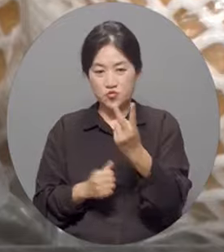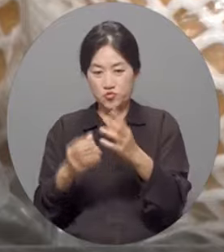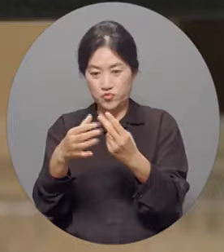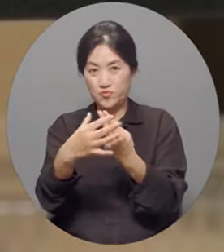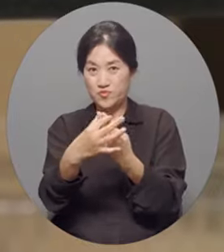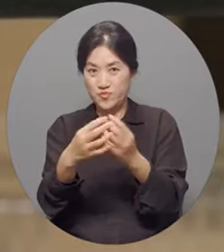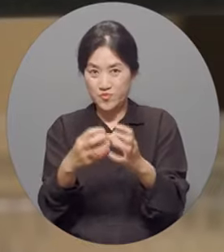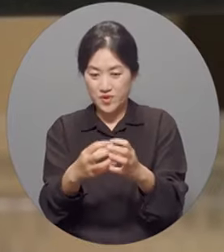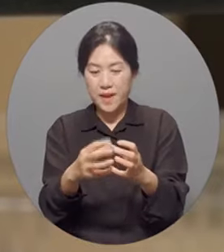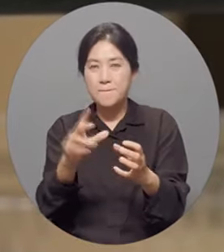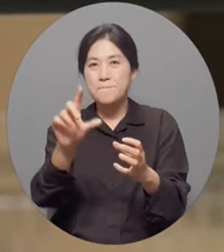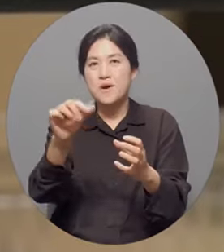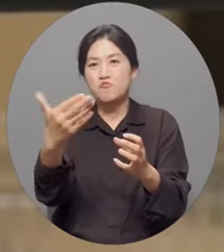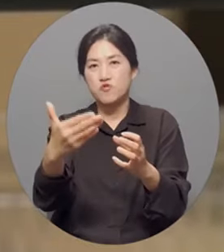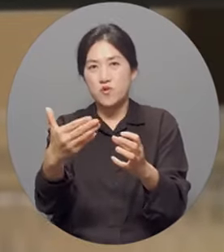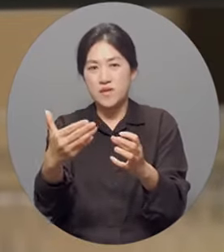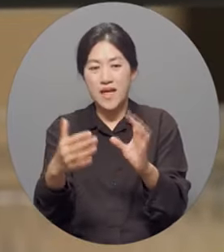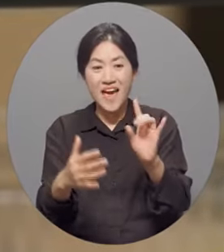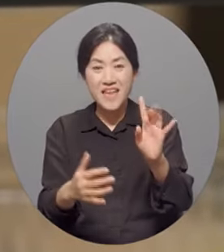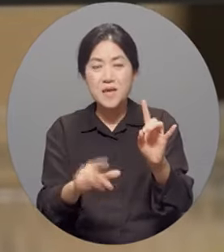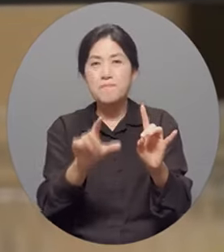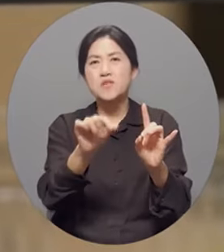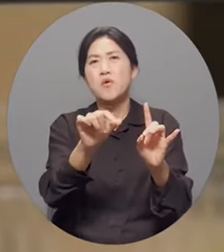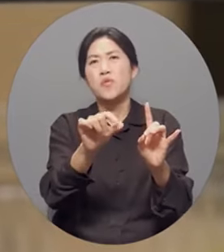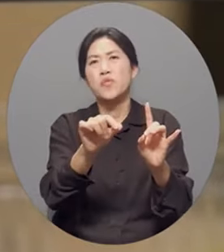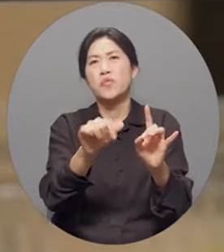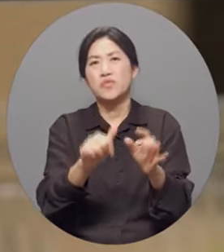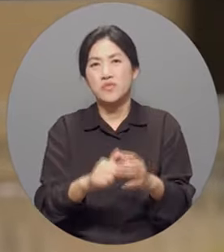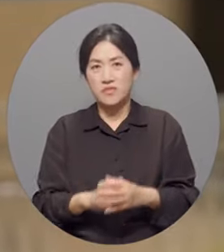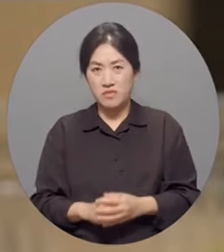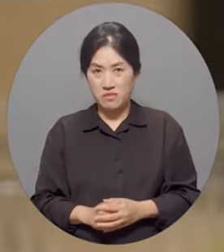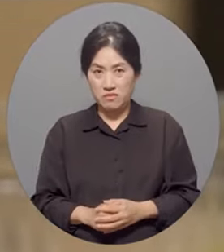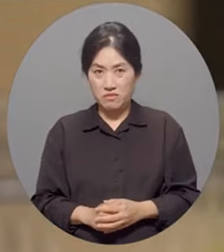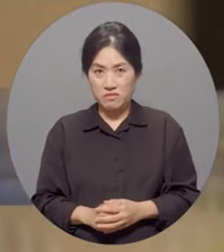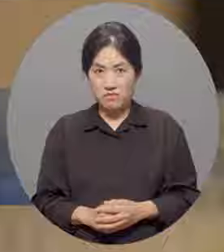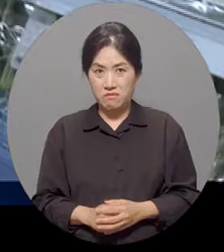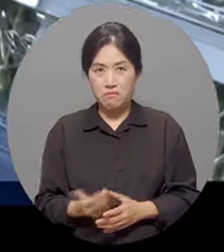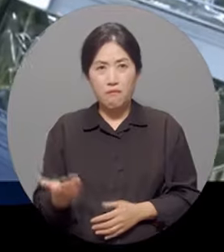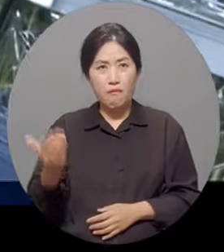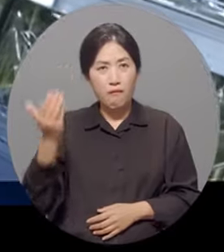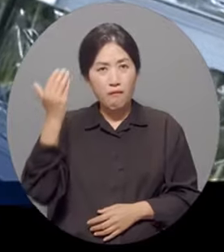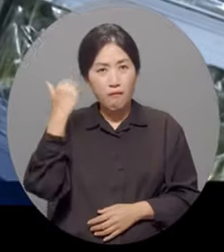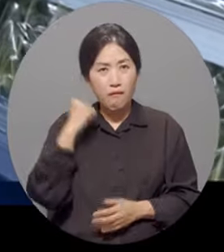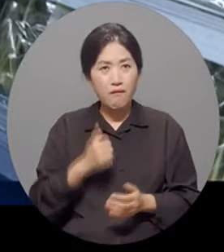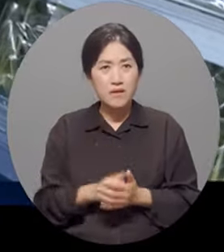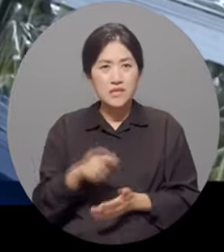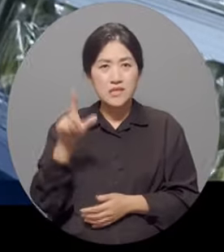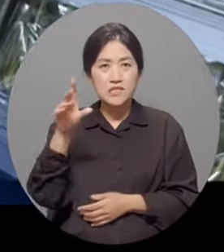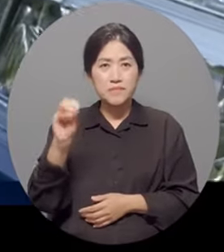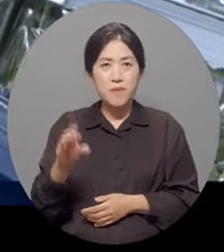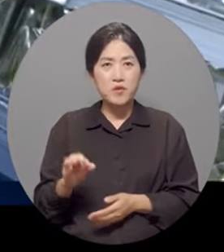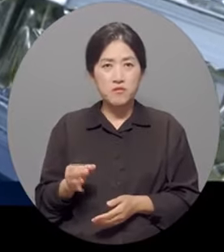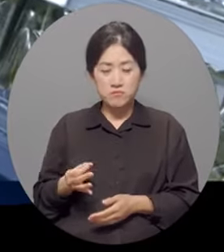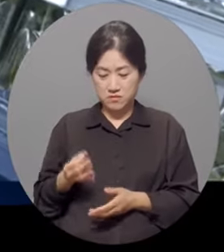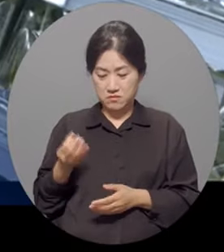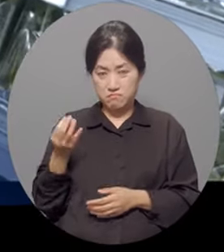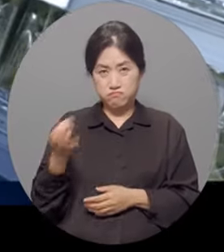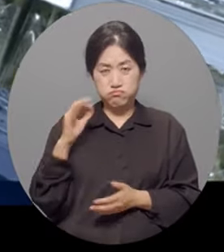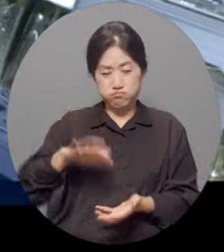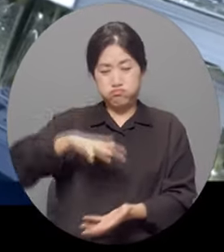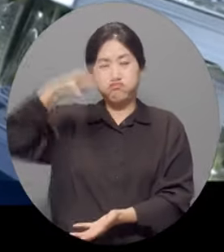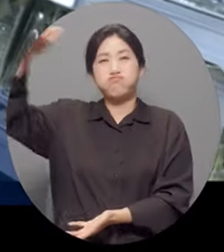묶음에 19,000원. 개당 만 원에 육박합니다. 예전에는 진짜 10만 원어치 하면